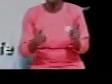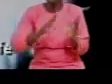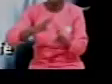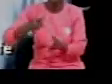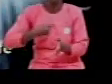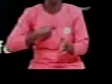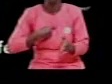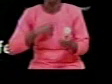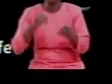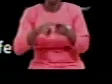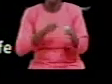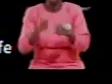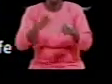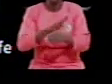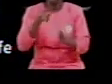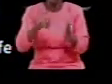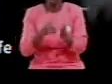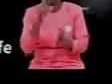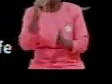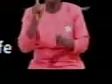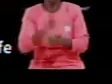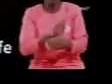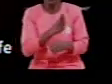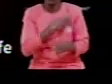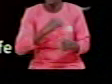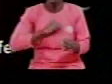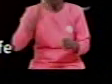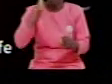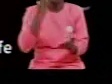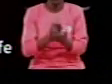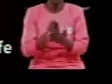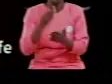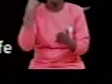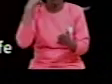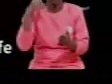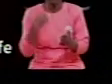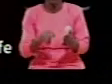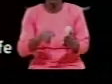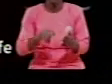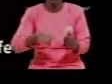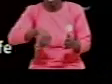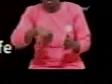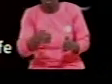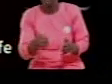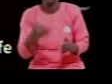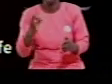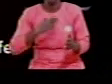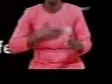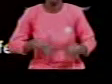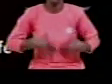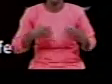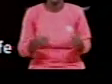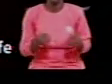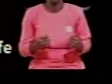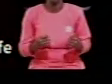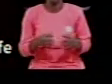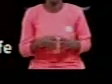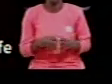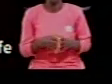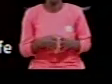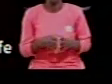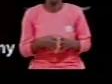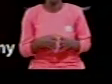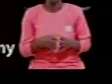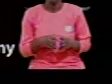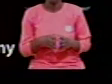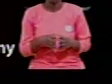يمكن سيبنا كمل عن ده استخد فلوس الصفقة دي وعيش بيها طول العمر طول